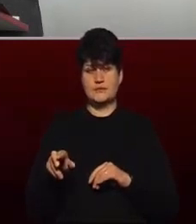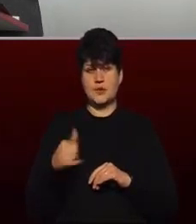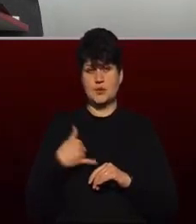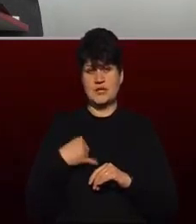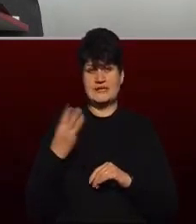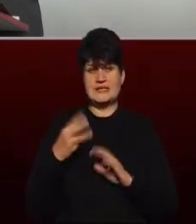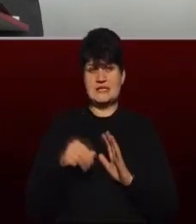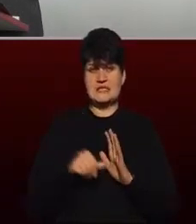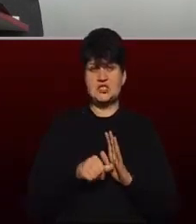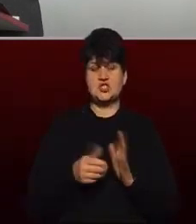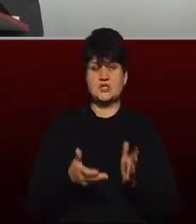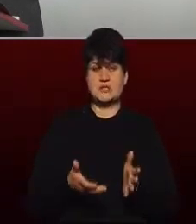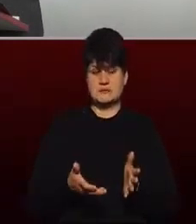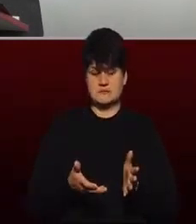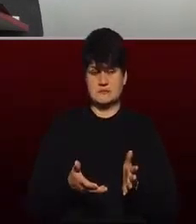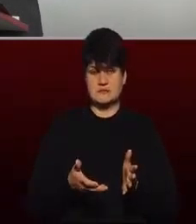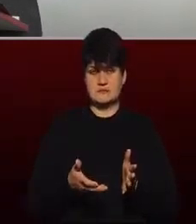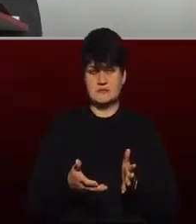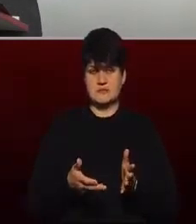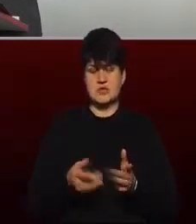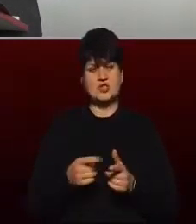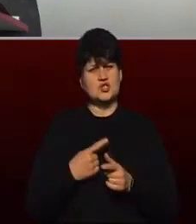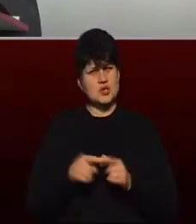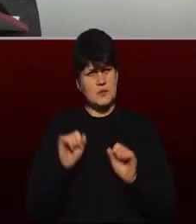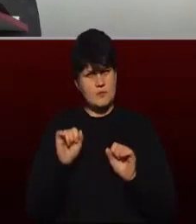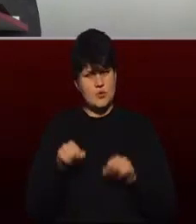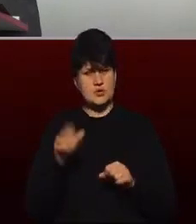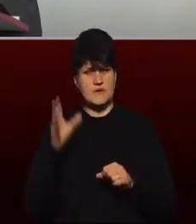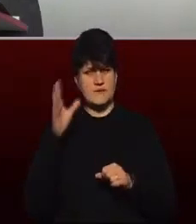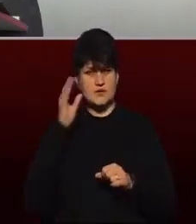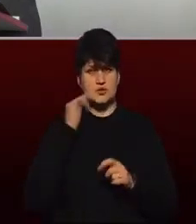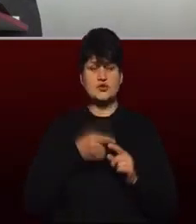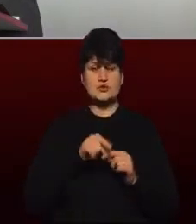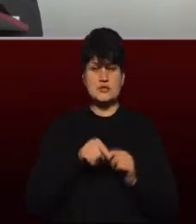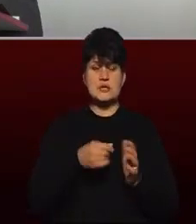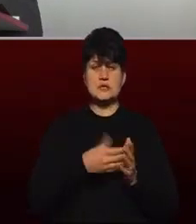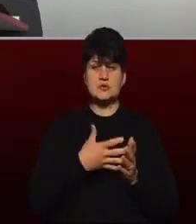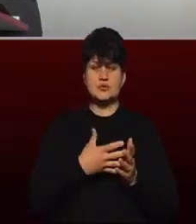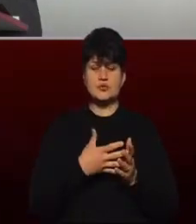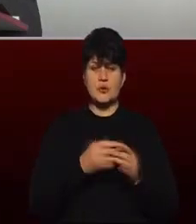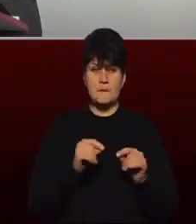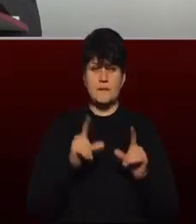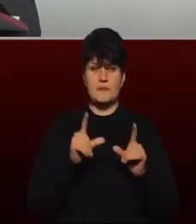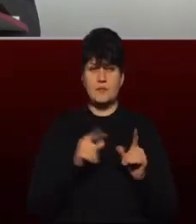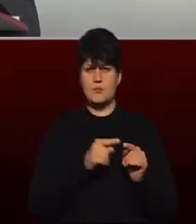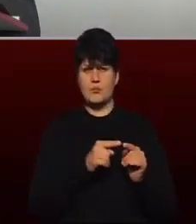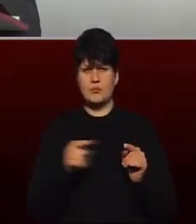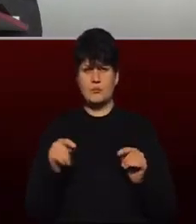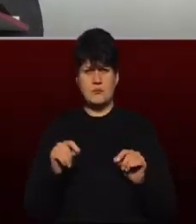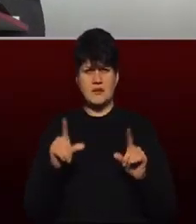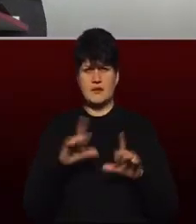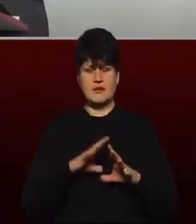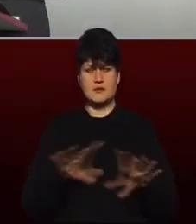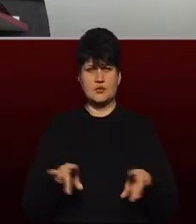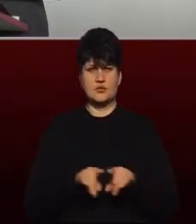тобто... Чи можна вважати, що ось цей тариф, який прийняли, він протримається впродовж року і підняття не буде так само, як в